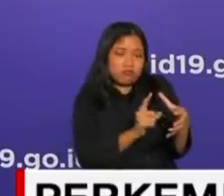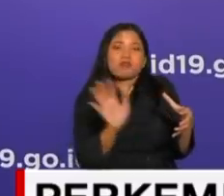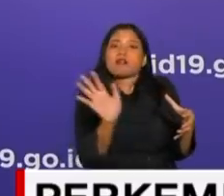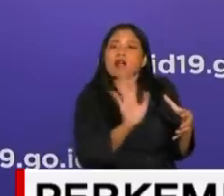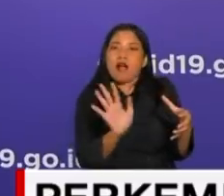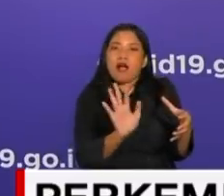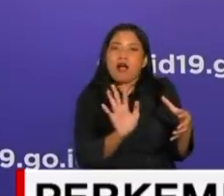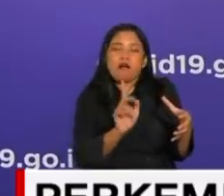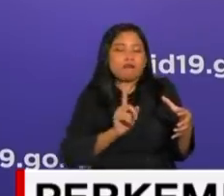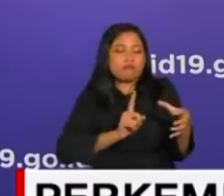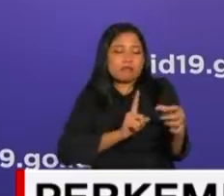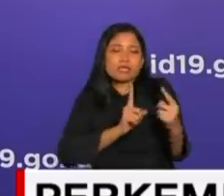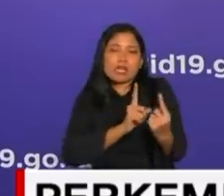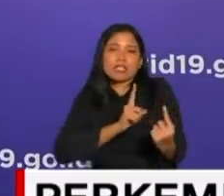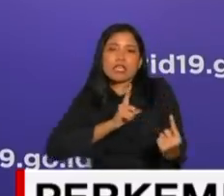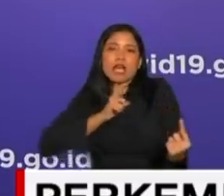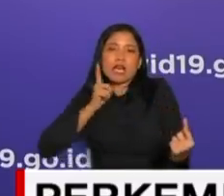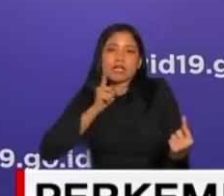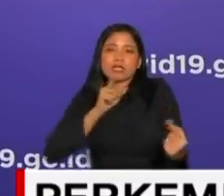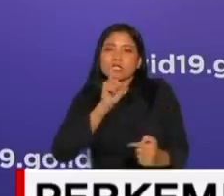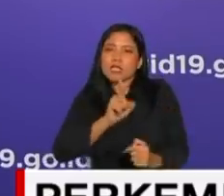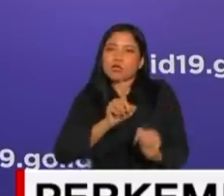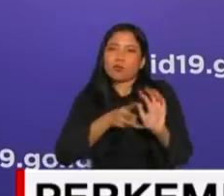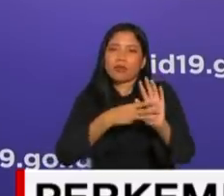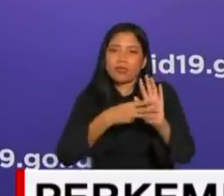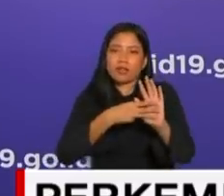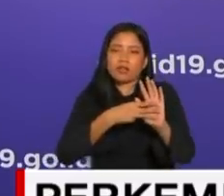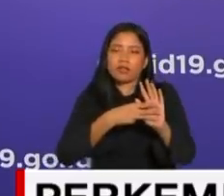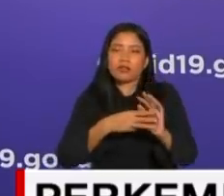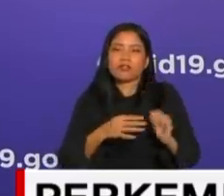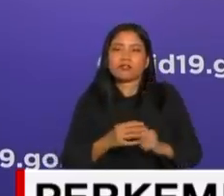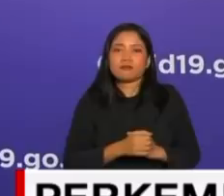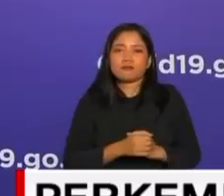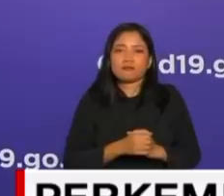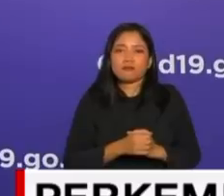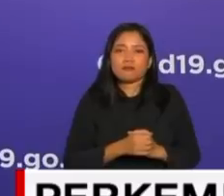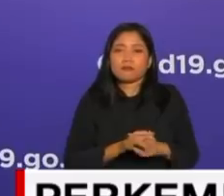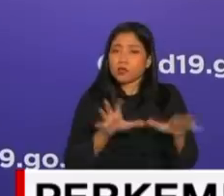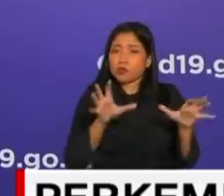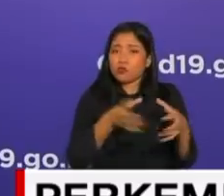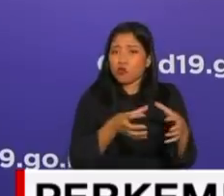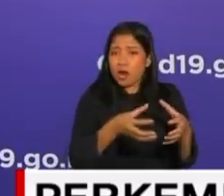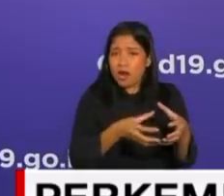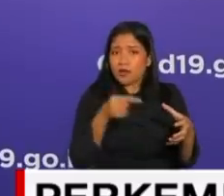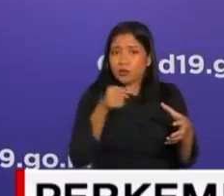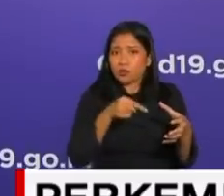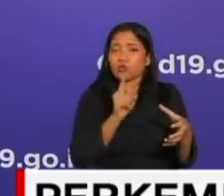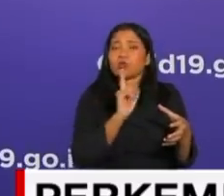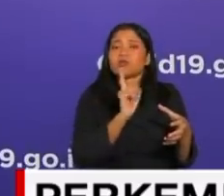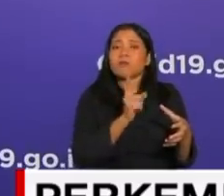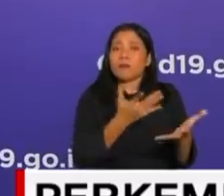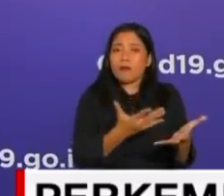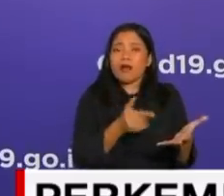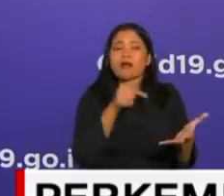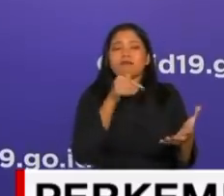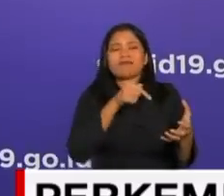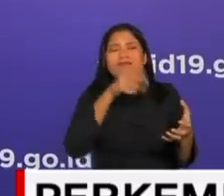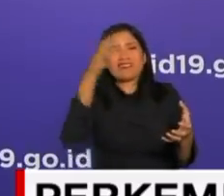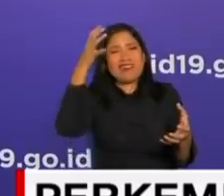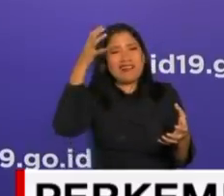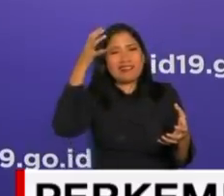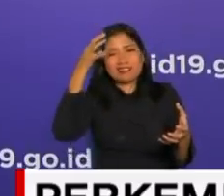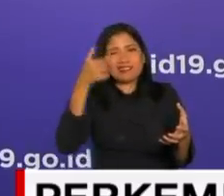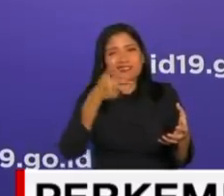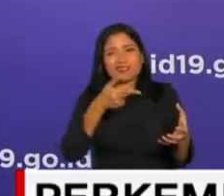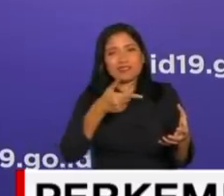harus bisa menjaga jarak sekitar satu meter ke rumah nan ini terjadi akibat ketidakpahaman atau tidak